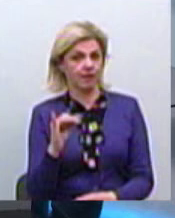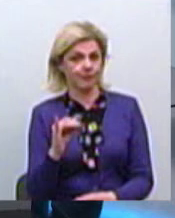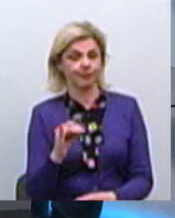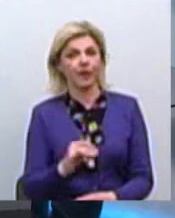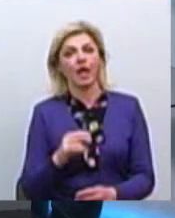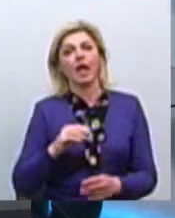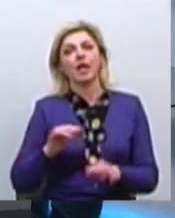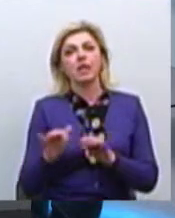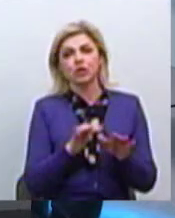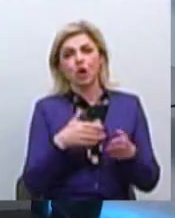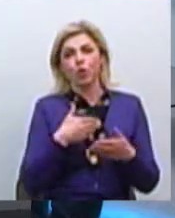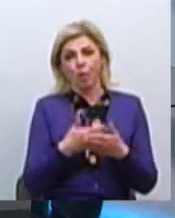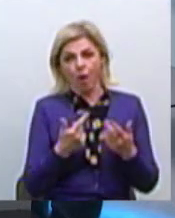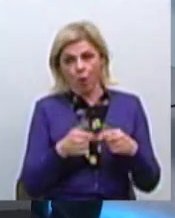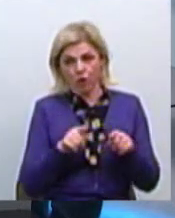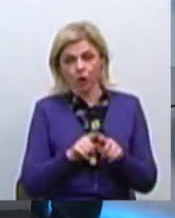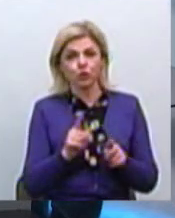громадських організацій щось нове